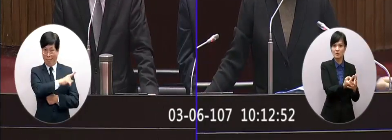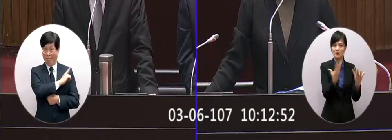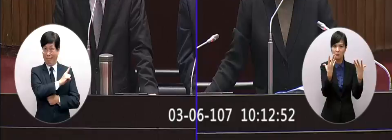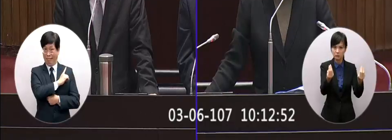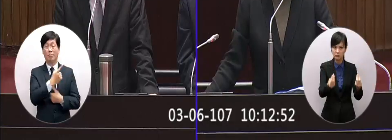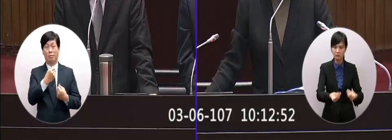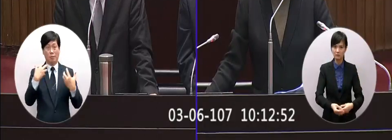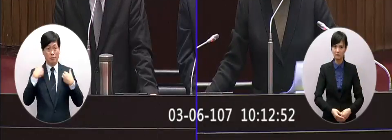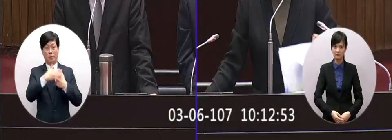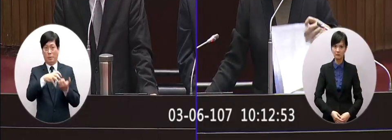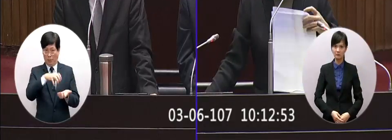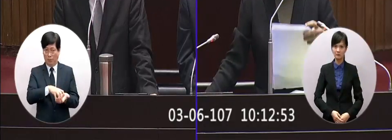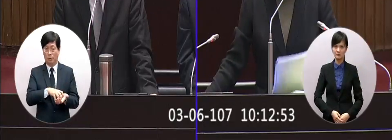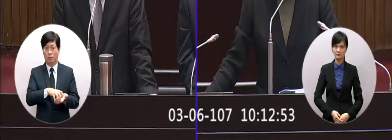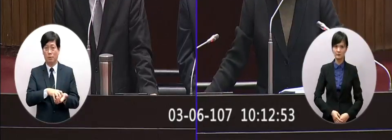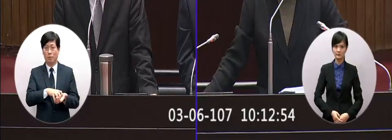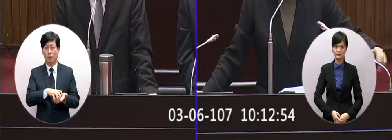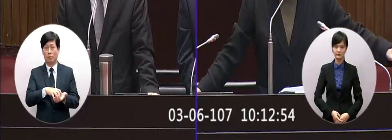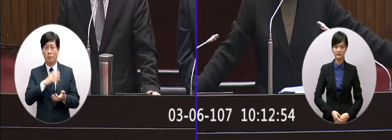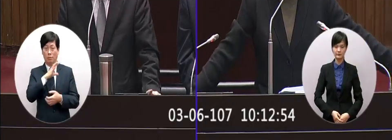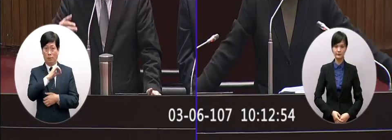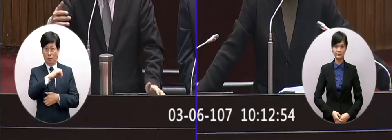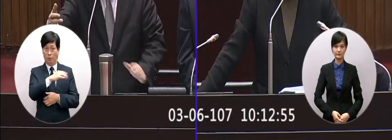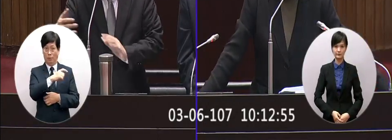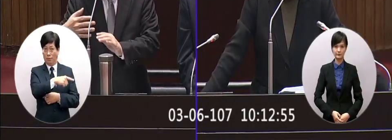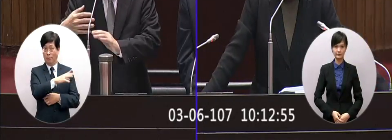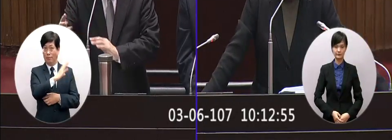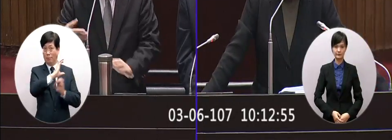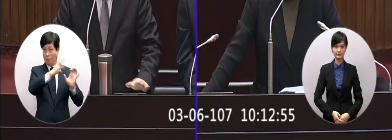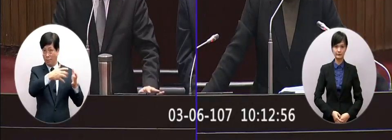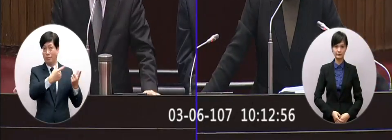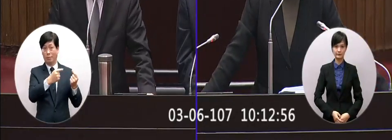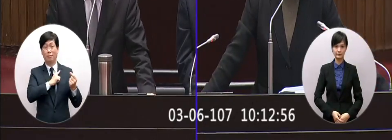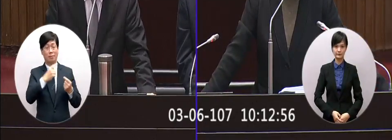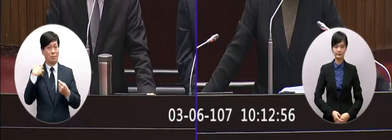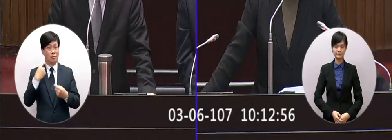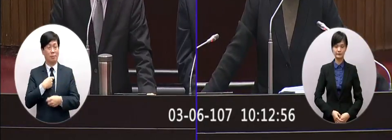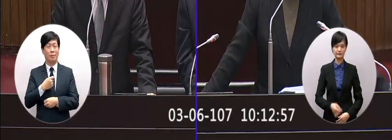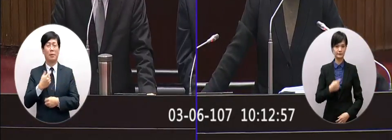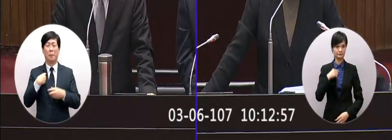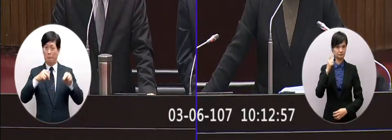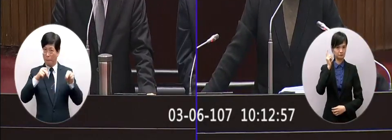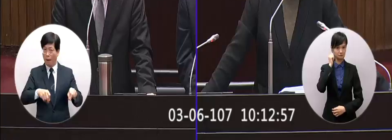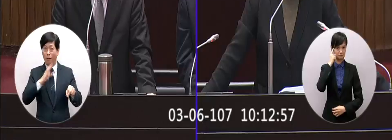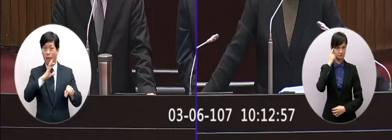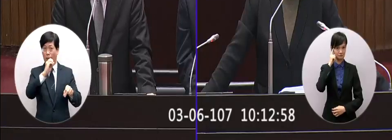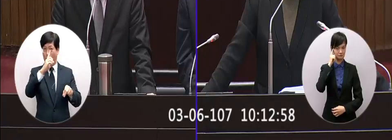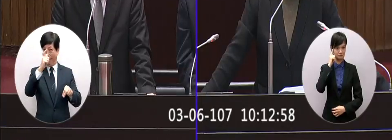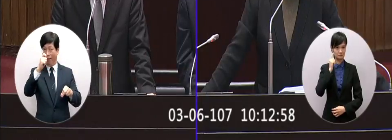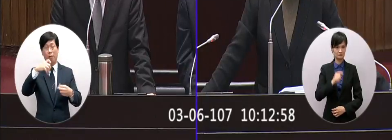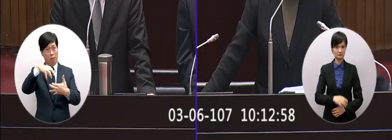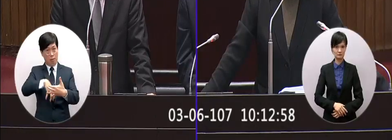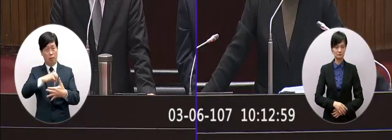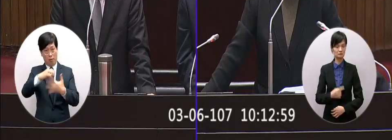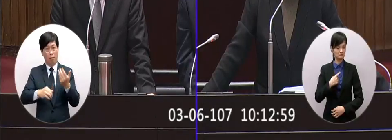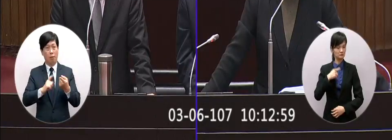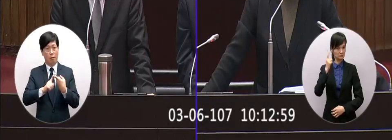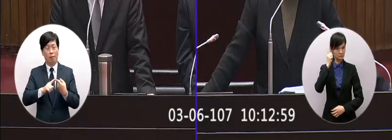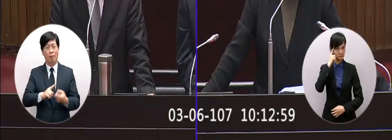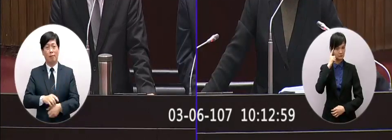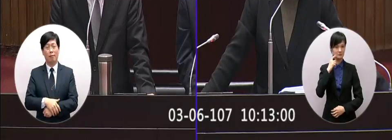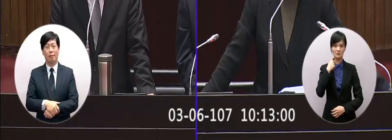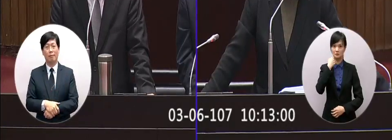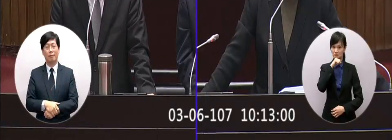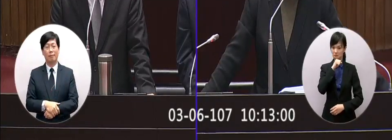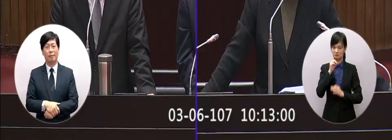要付这个保证嘛？这个本来在签约的时候就， 我认为 就是 ODA 的内环的一部分呢、啊。 我认为连